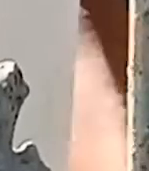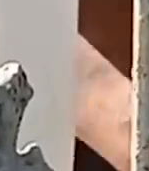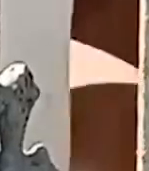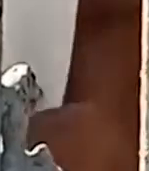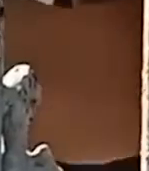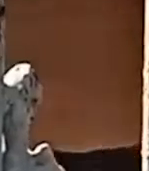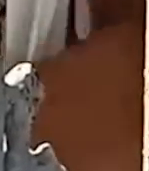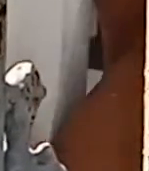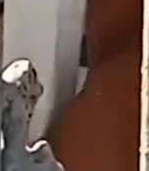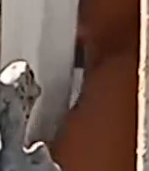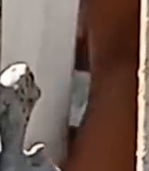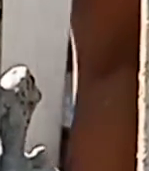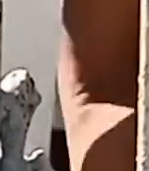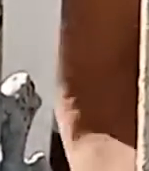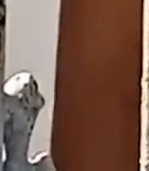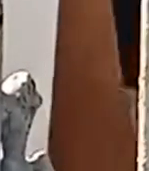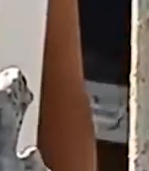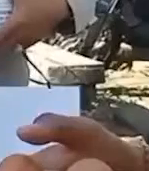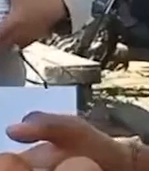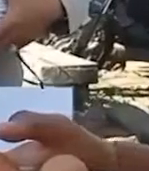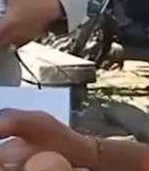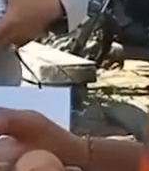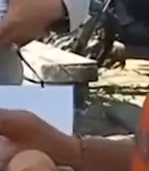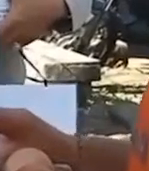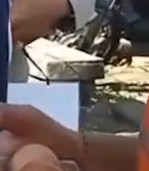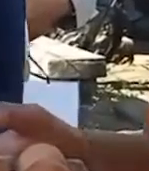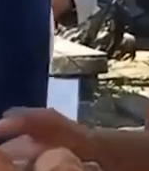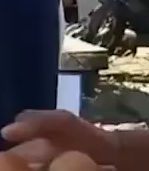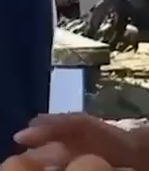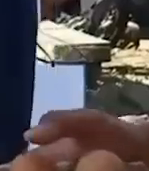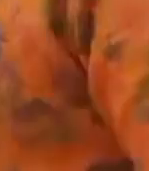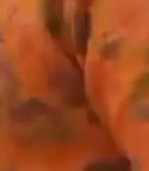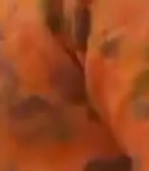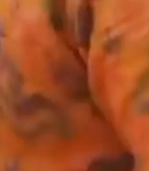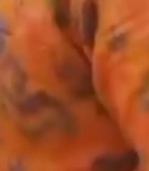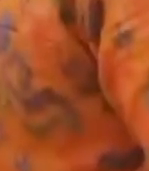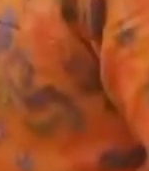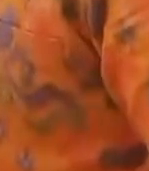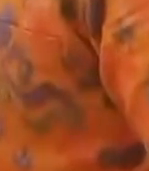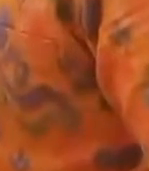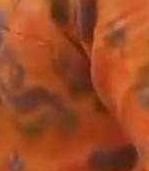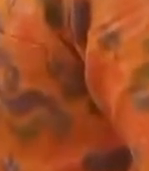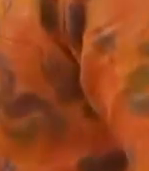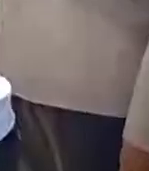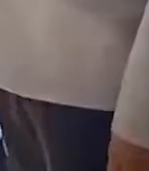ini terpaksa dilakukan lantaran lokasi isolasi terpusat yang disediakan Satgas COVID-19 Jembrana saat ini terisi